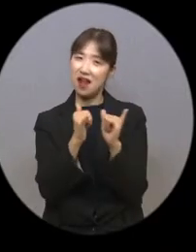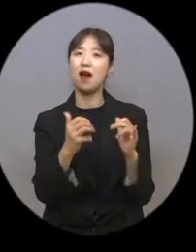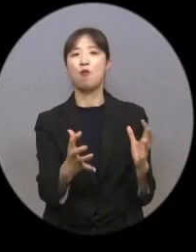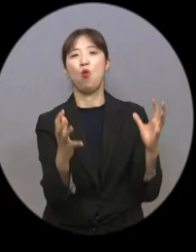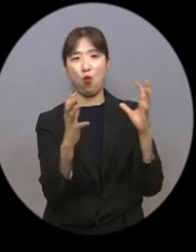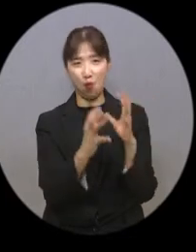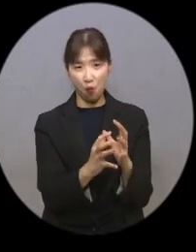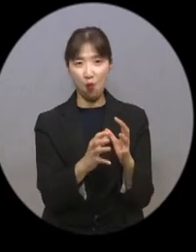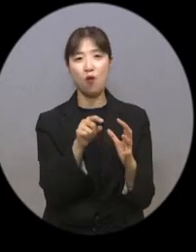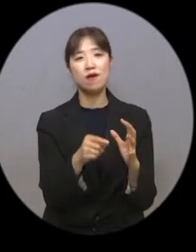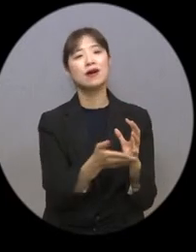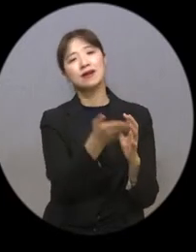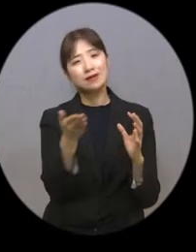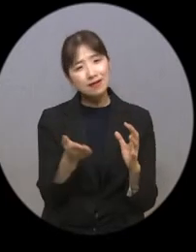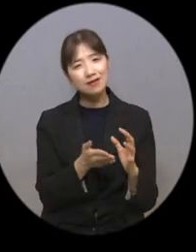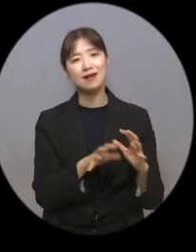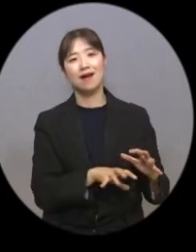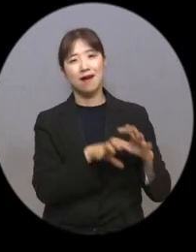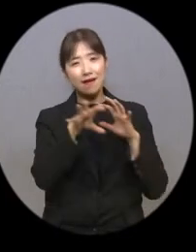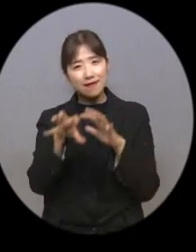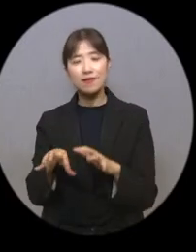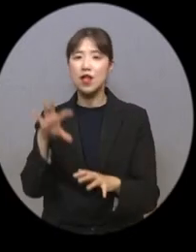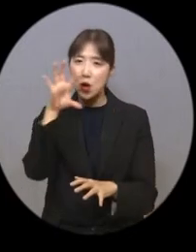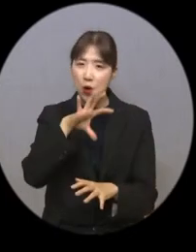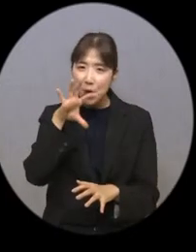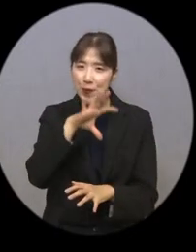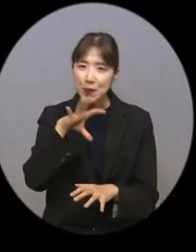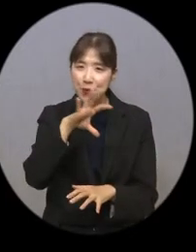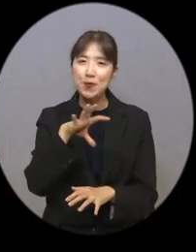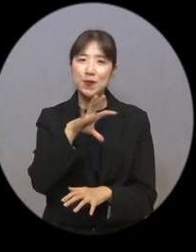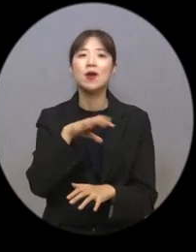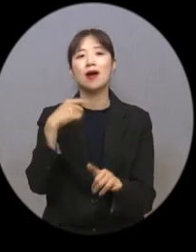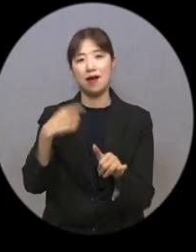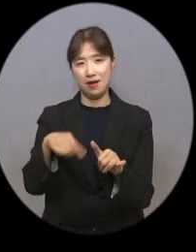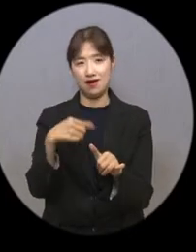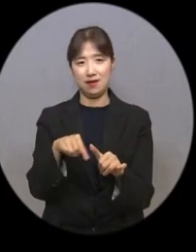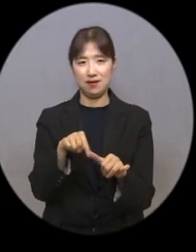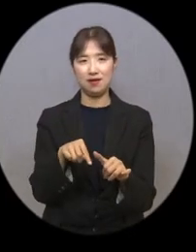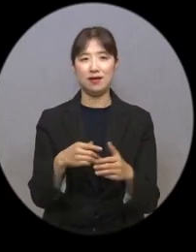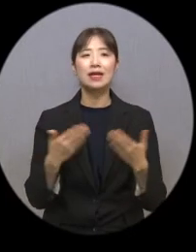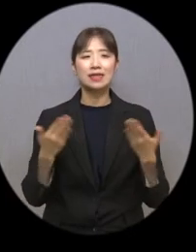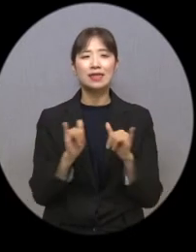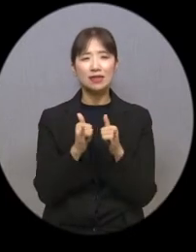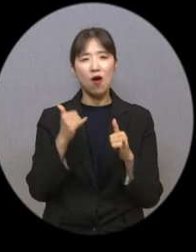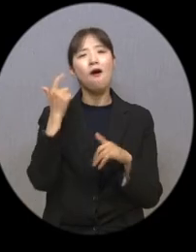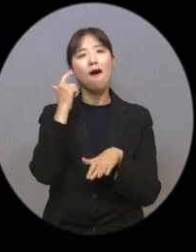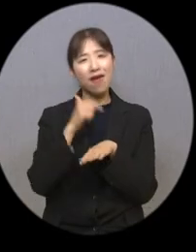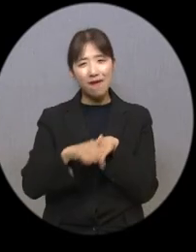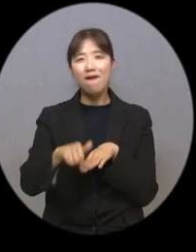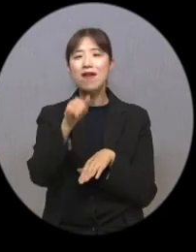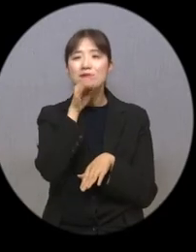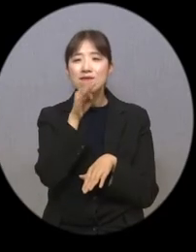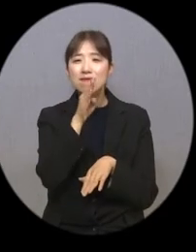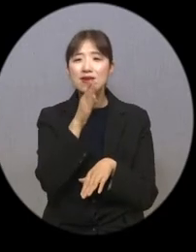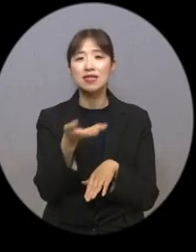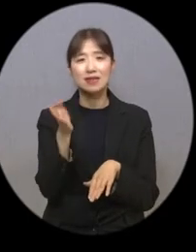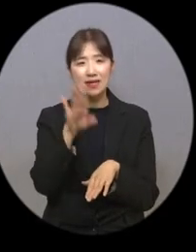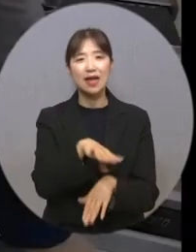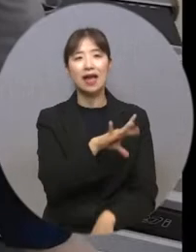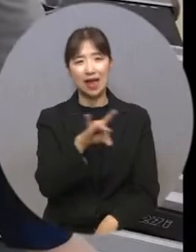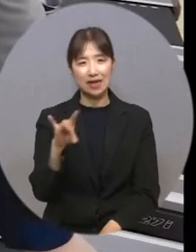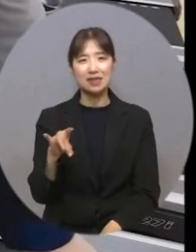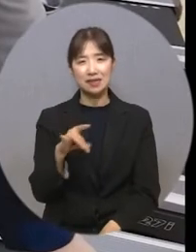예. 그들만에 가서 이제 그곳에서 할 수 있게끔. 그래서 직원이 이제, 물론 계획은 합니다만은 네. 가끔